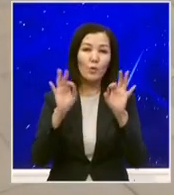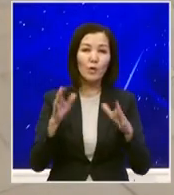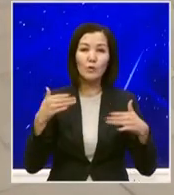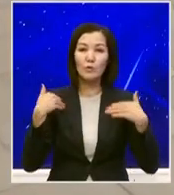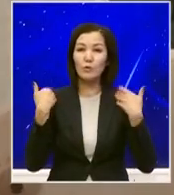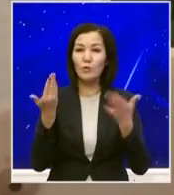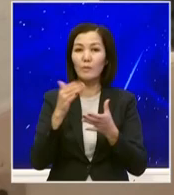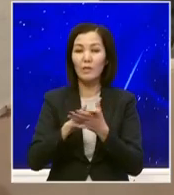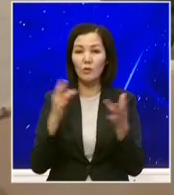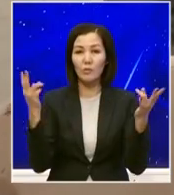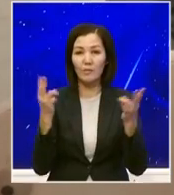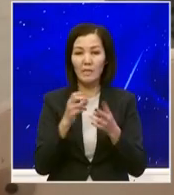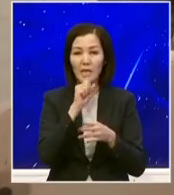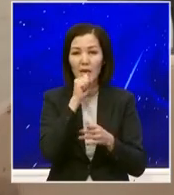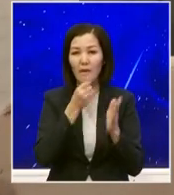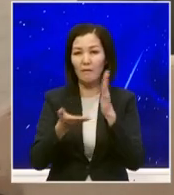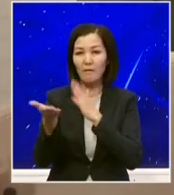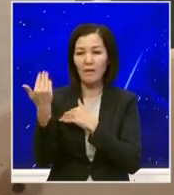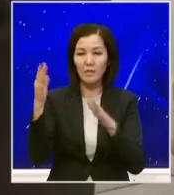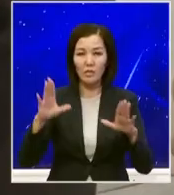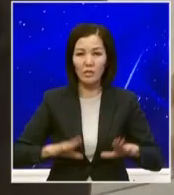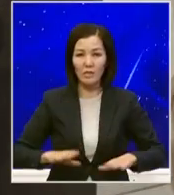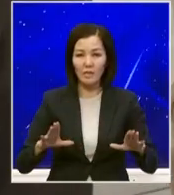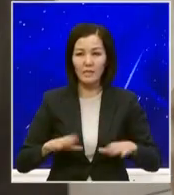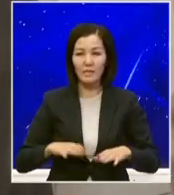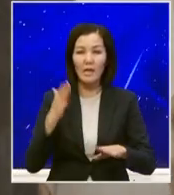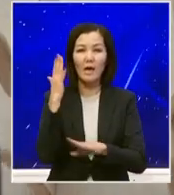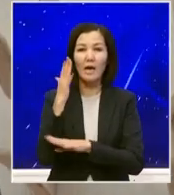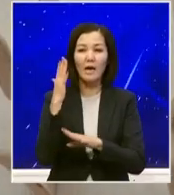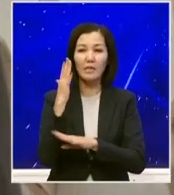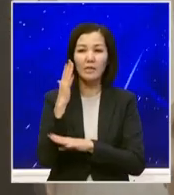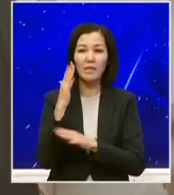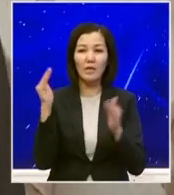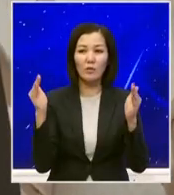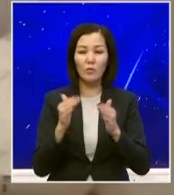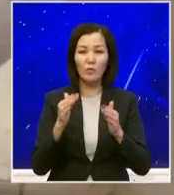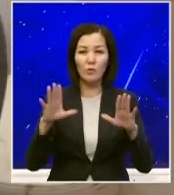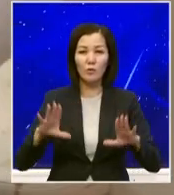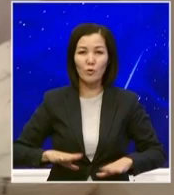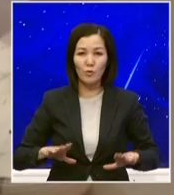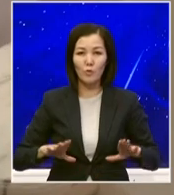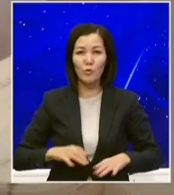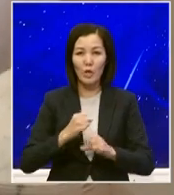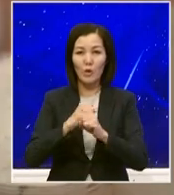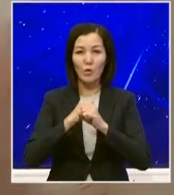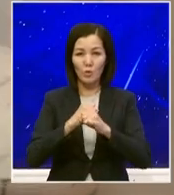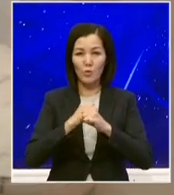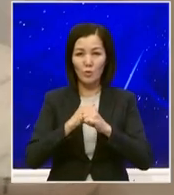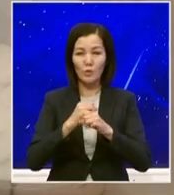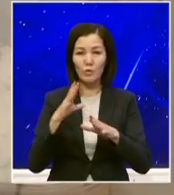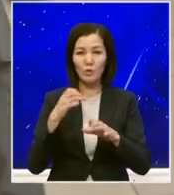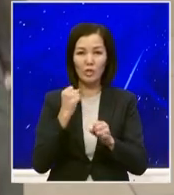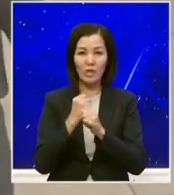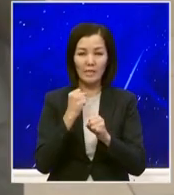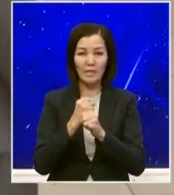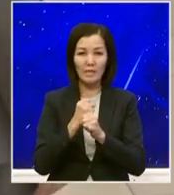болған дизайнер жылдан аса уақыттан бері қайың ағашынан мынадай құлын жасады. Көздегені бабалары ат жалында өскен батыр елдің